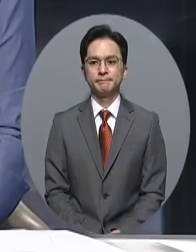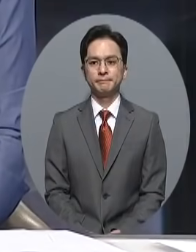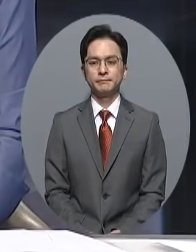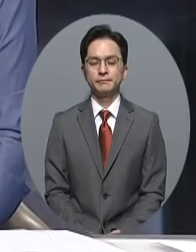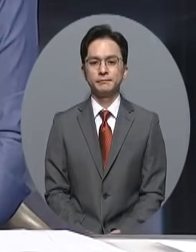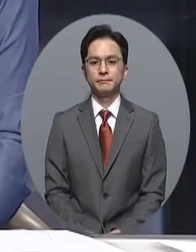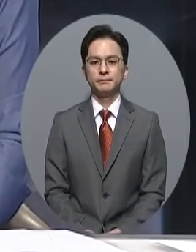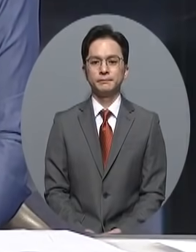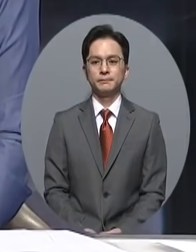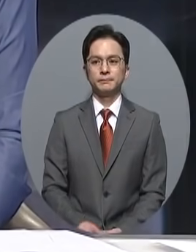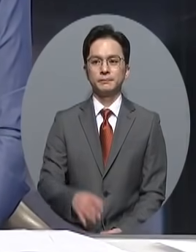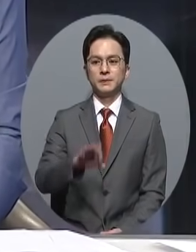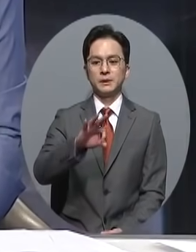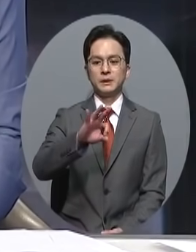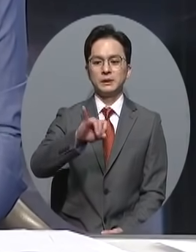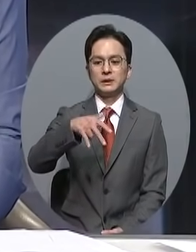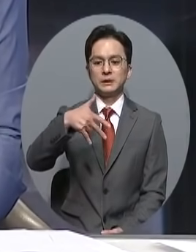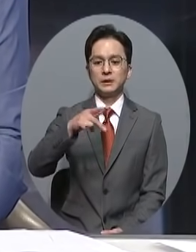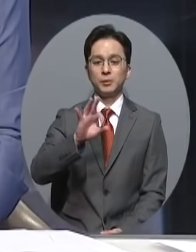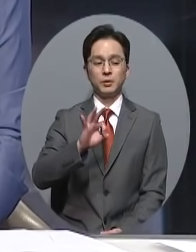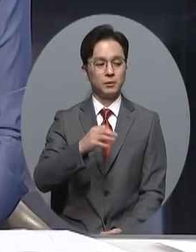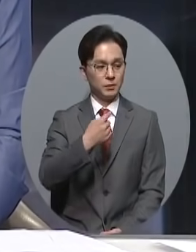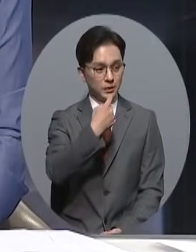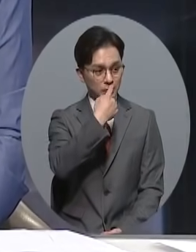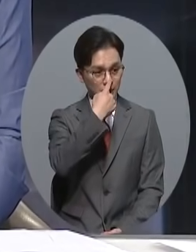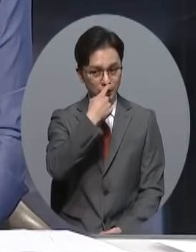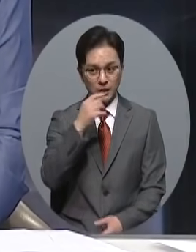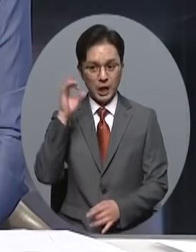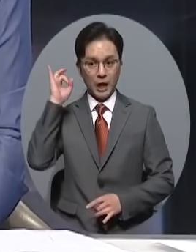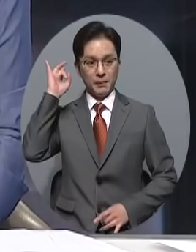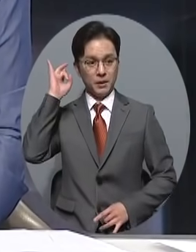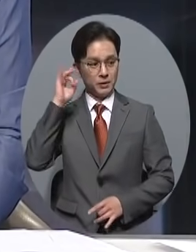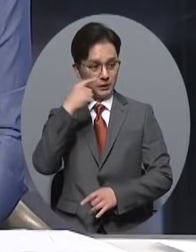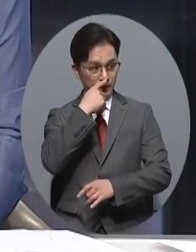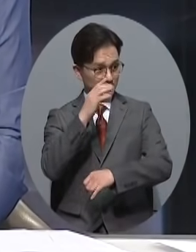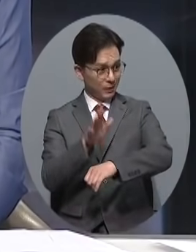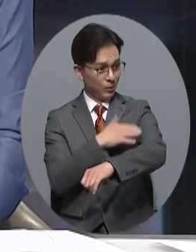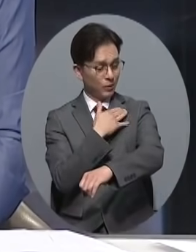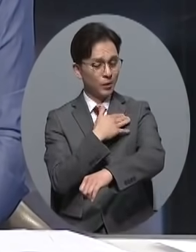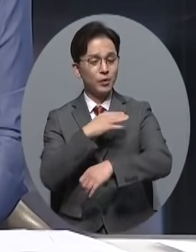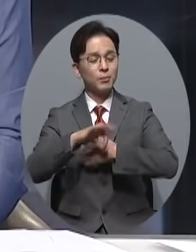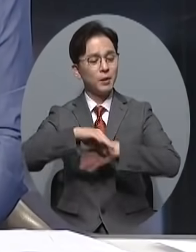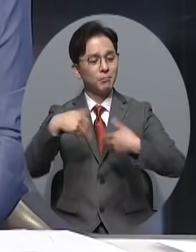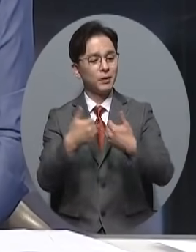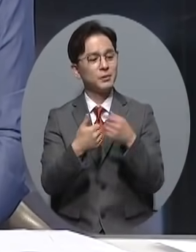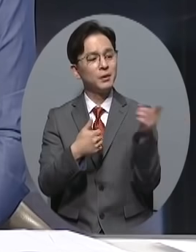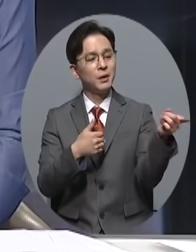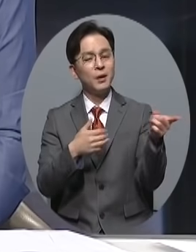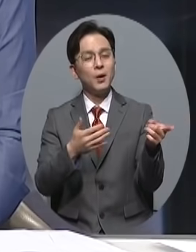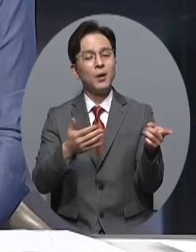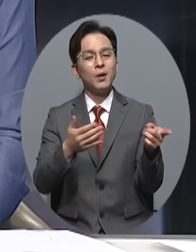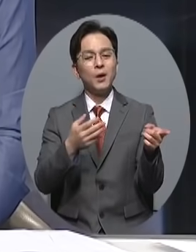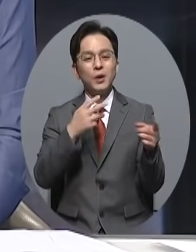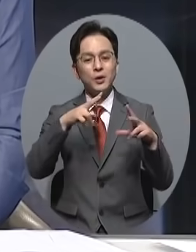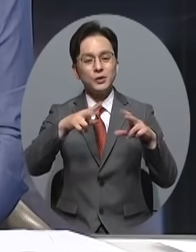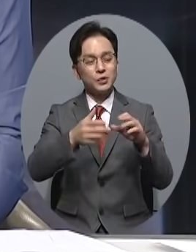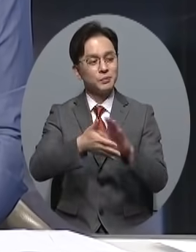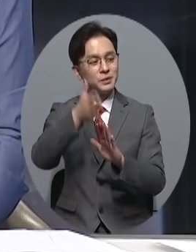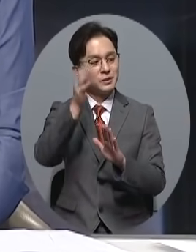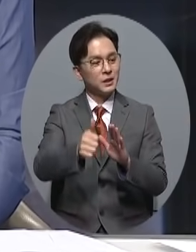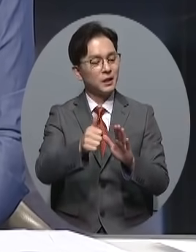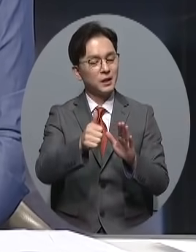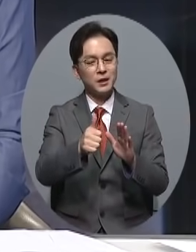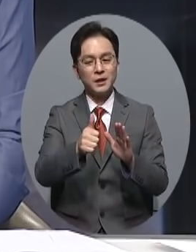자, 후보님 같으면은 뭘 하겠습니까? 저렇게 맞받으면 사실 뭐 지금 대표도 아니고 총리도 아닌